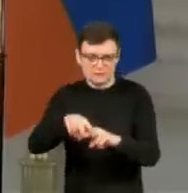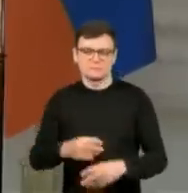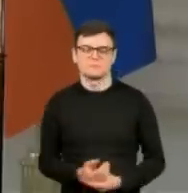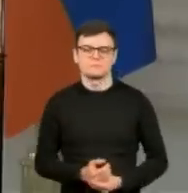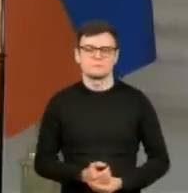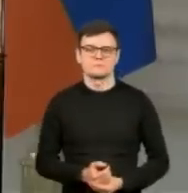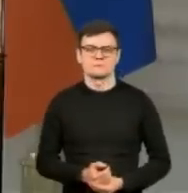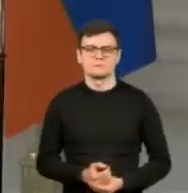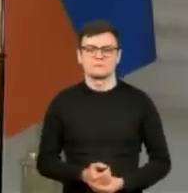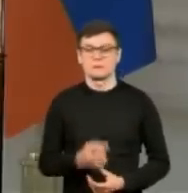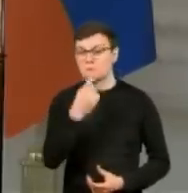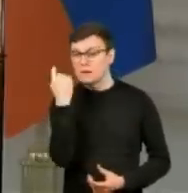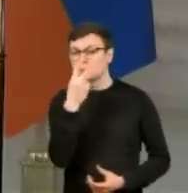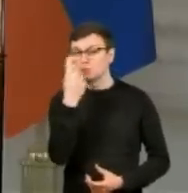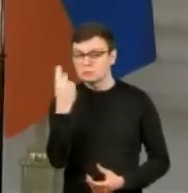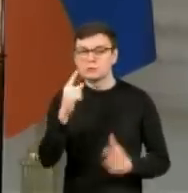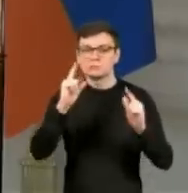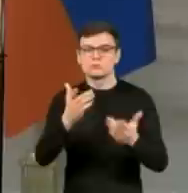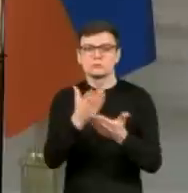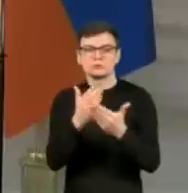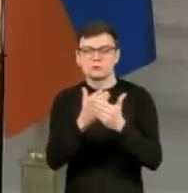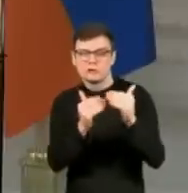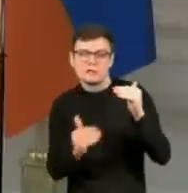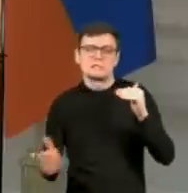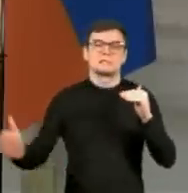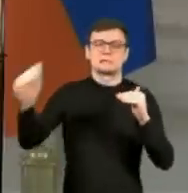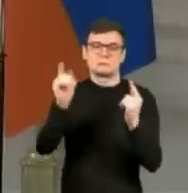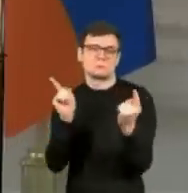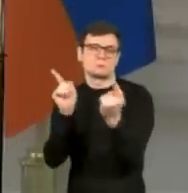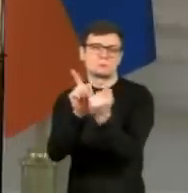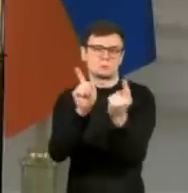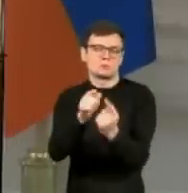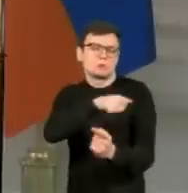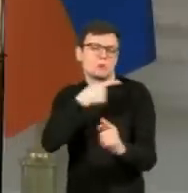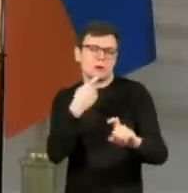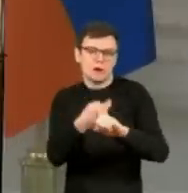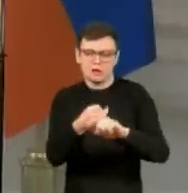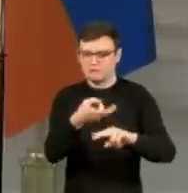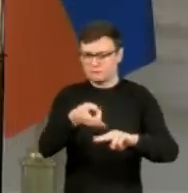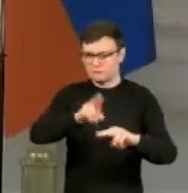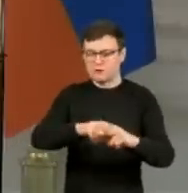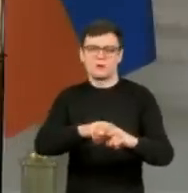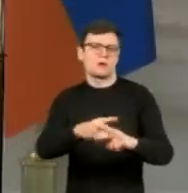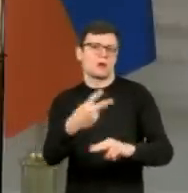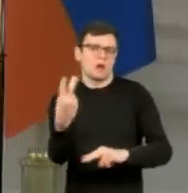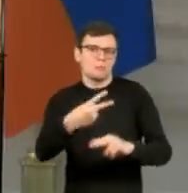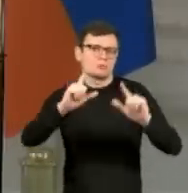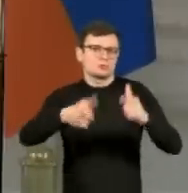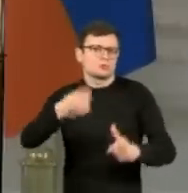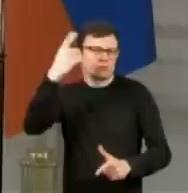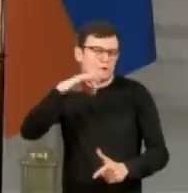Pastarųjų metų aukšto lygio susitikimo intensyvumas patvirtina mūsų dvišalį įsipareigojimą toliau plėsti abipusiai